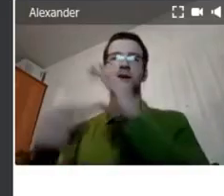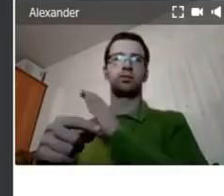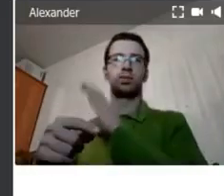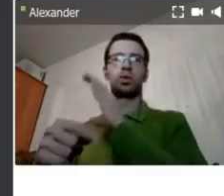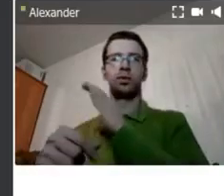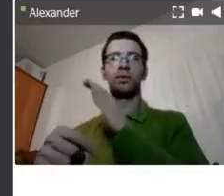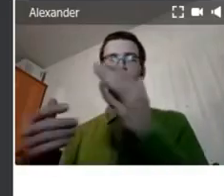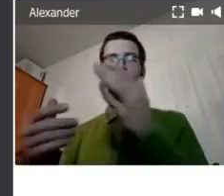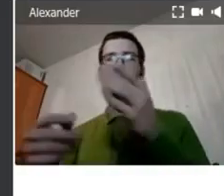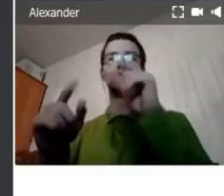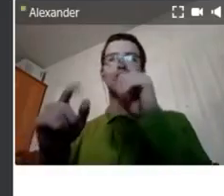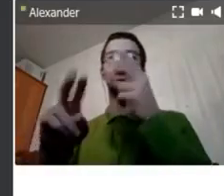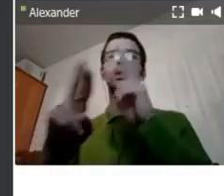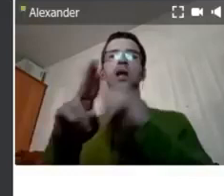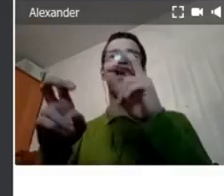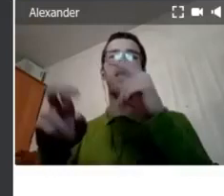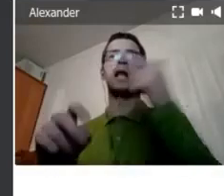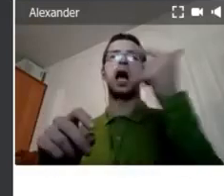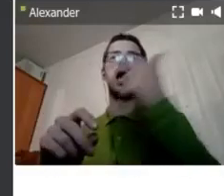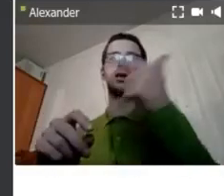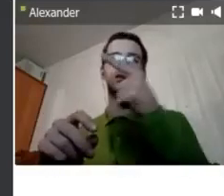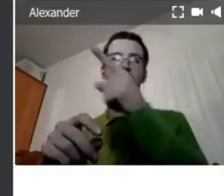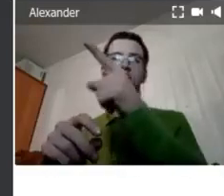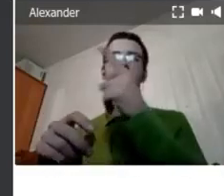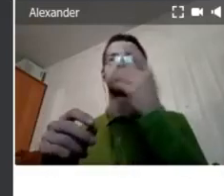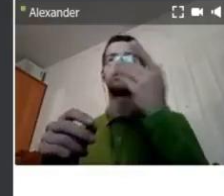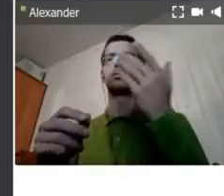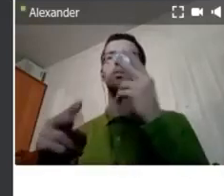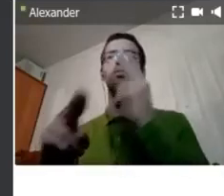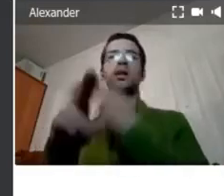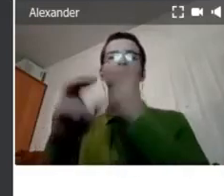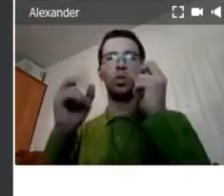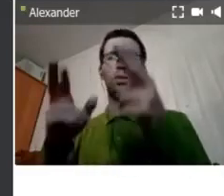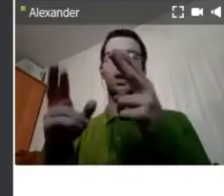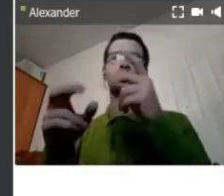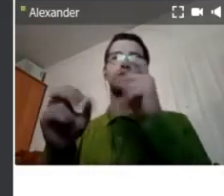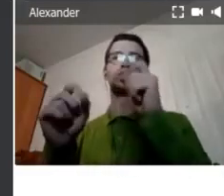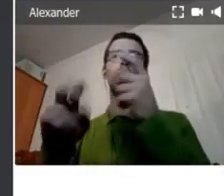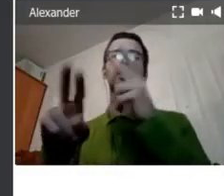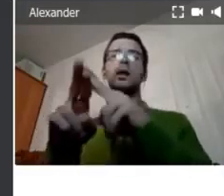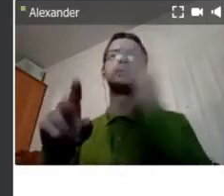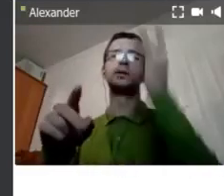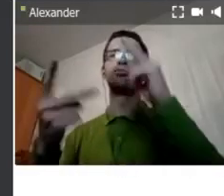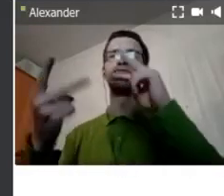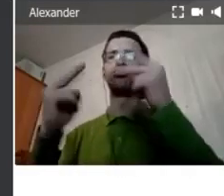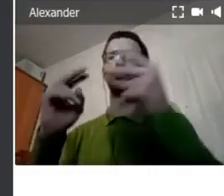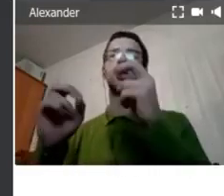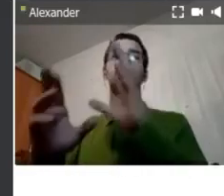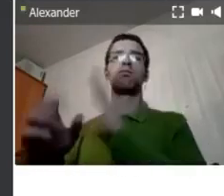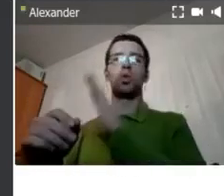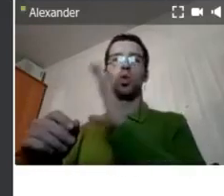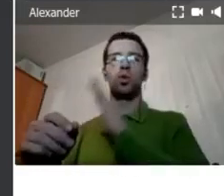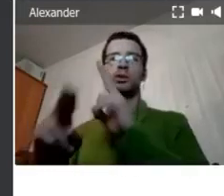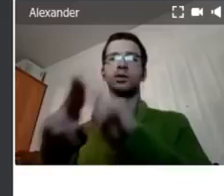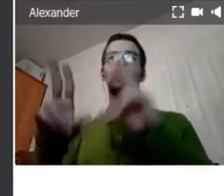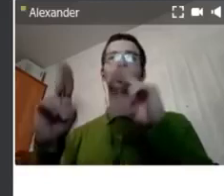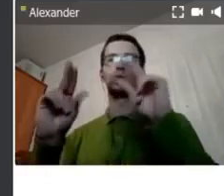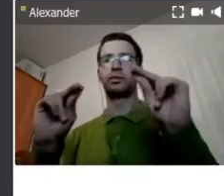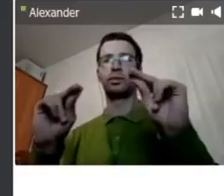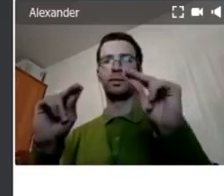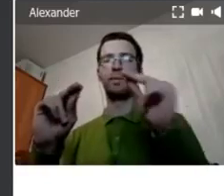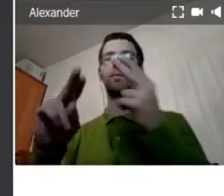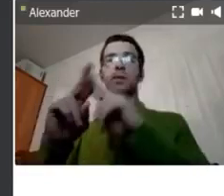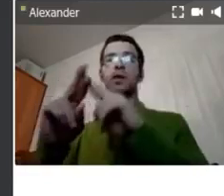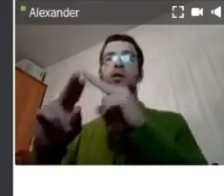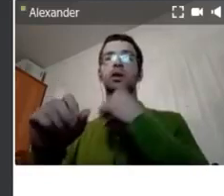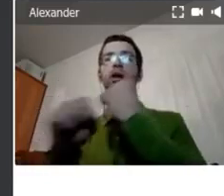таким продуктом, который является поистине просто наивеличайшим, является прекрасным и,